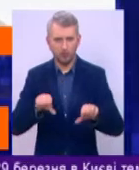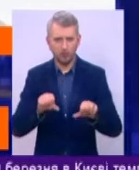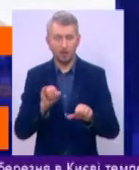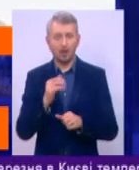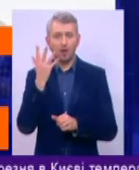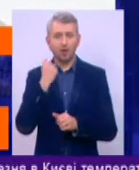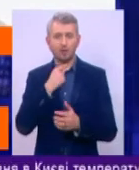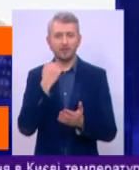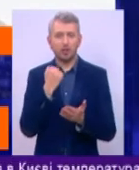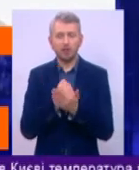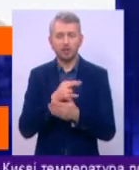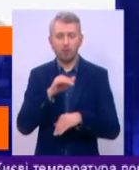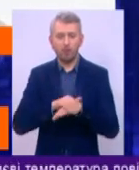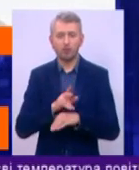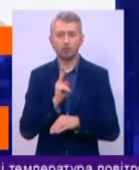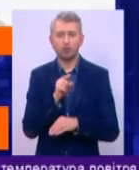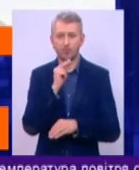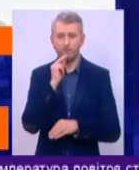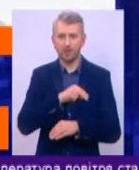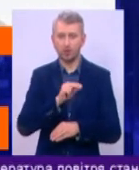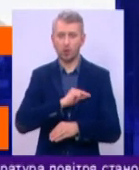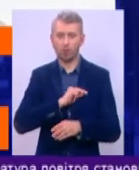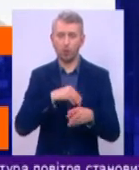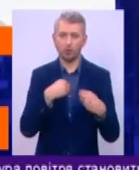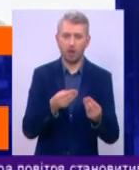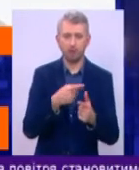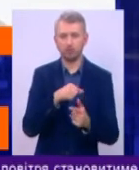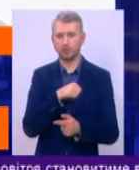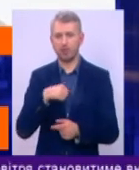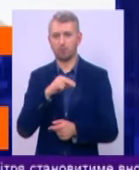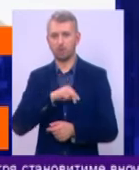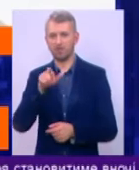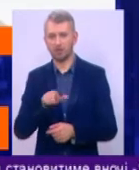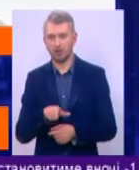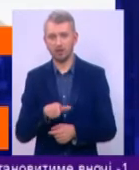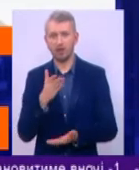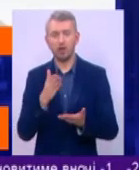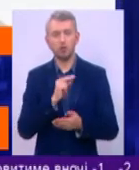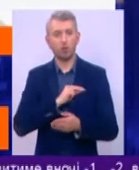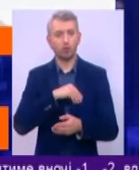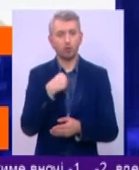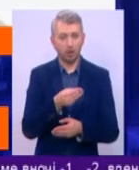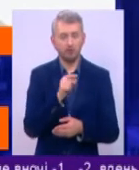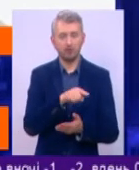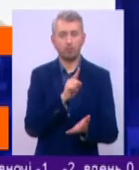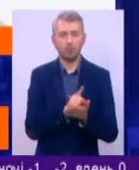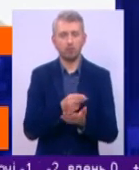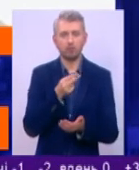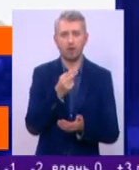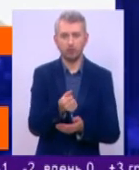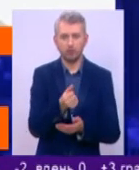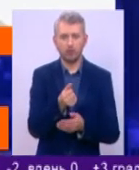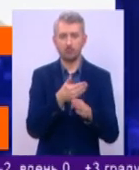коли встановлюється по факту, хто там винен, роботодавець чи сам працівник, якщо винен роботодавець, то він повинен сплатити теж